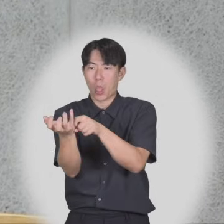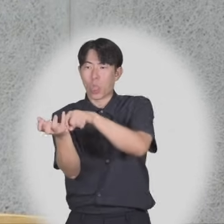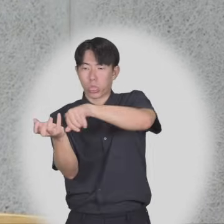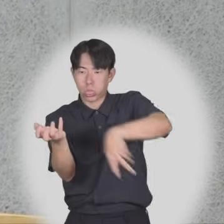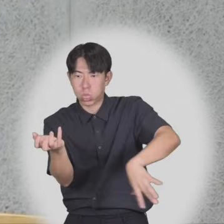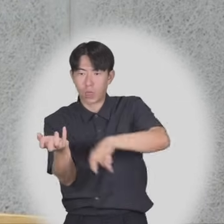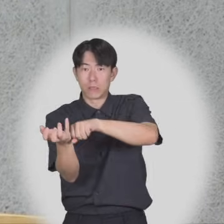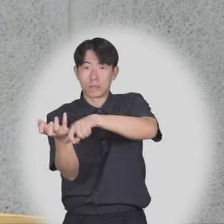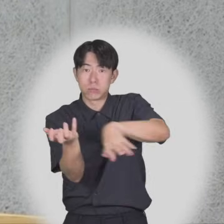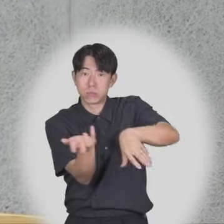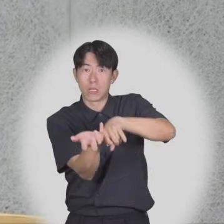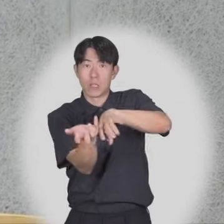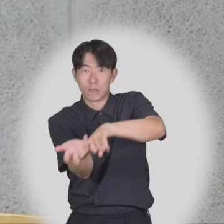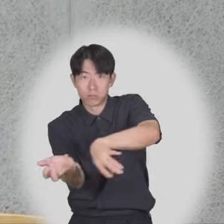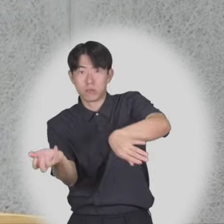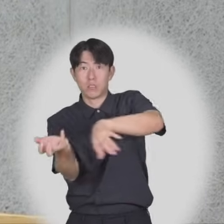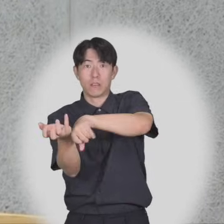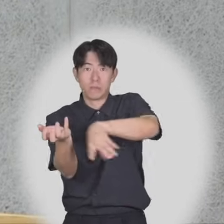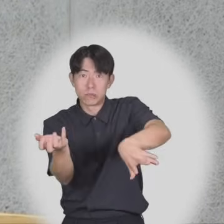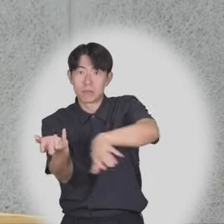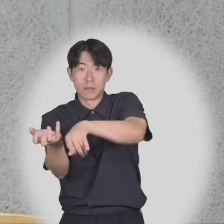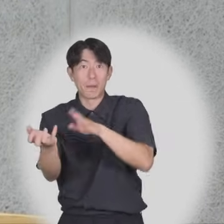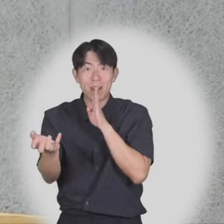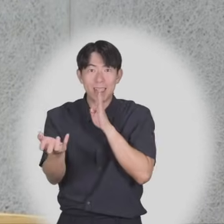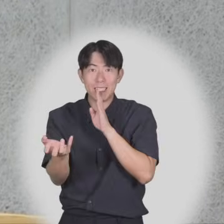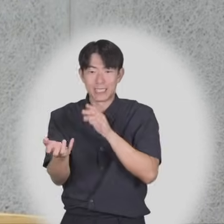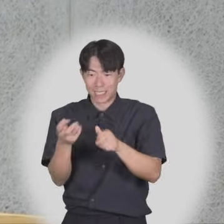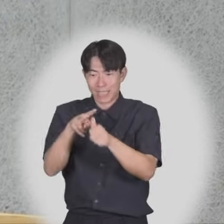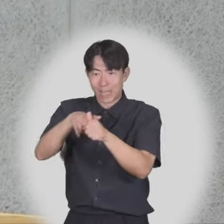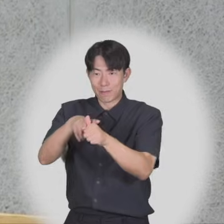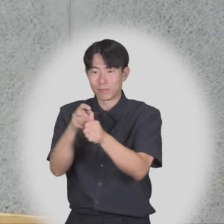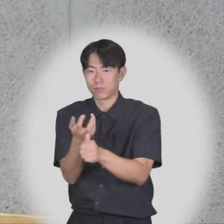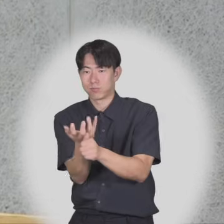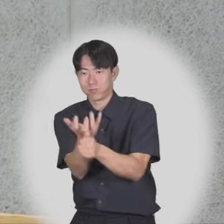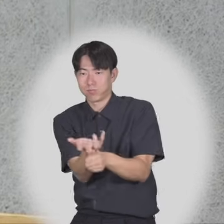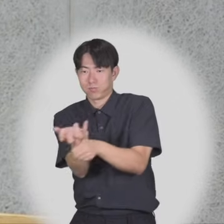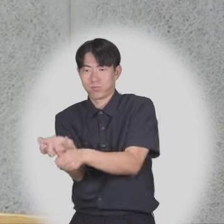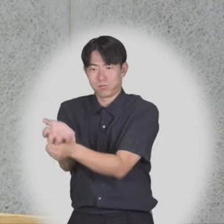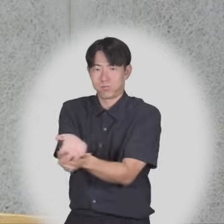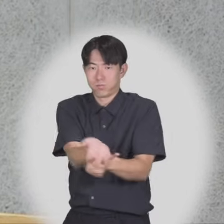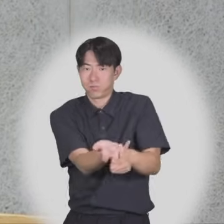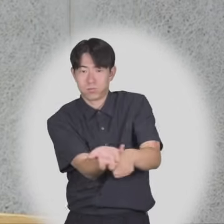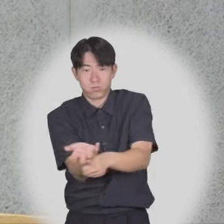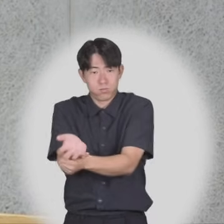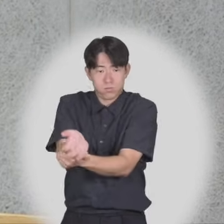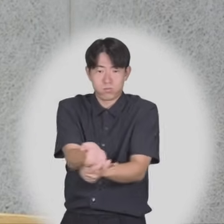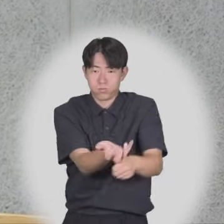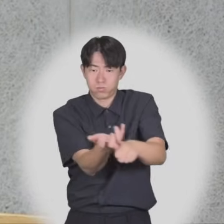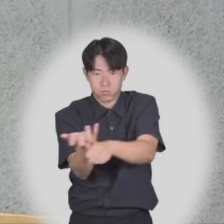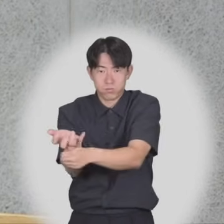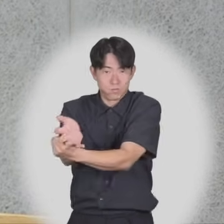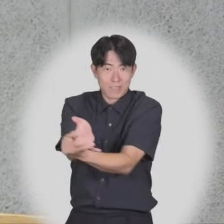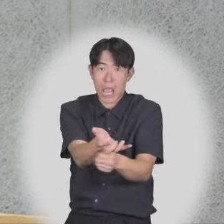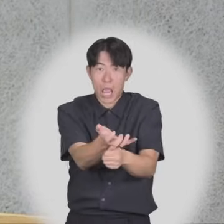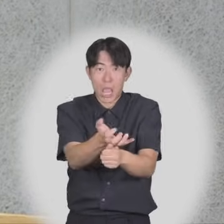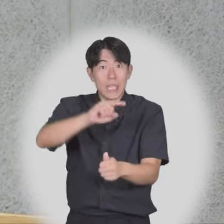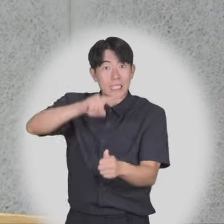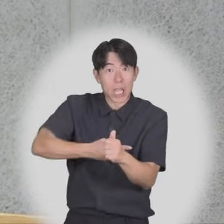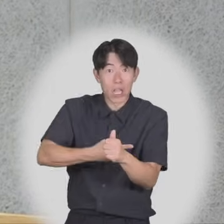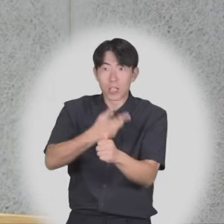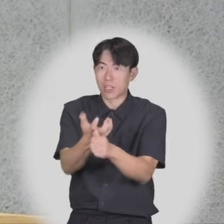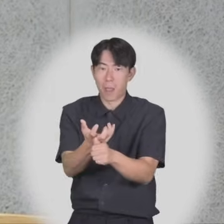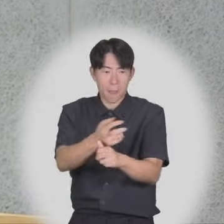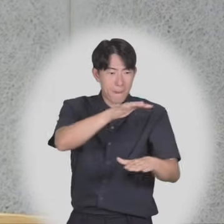떨어지겠죠? 그 나귀를 끌고 이리저리 돌아다니는 거예요. 이리저리 돌아다니다 보니까 자연히